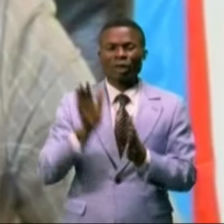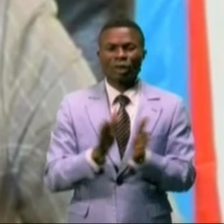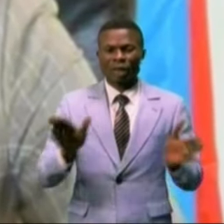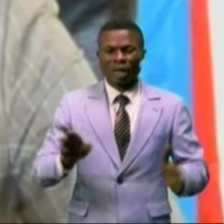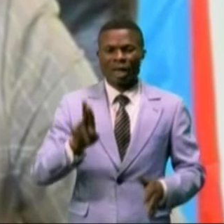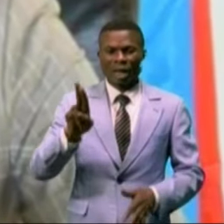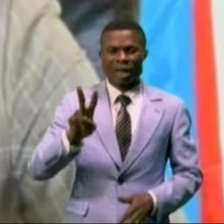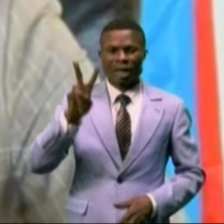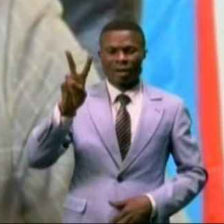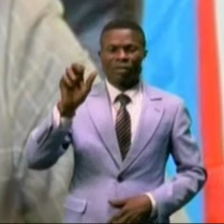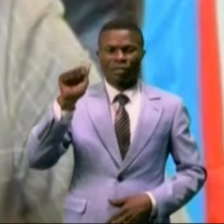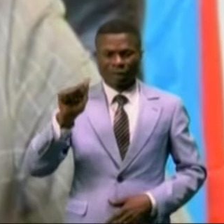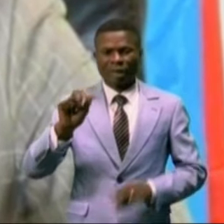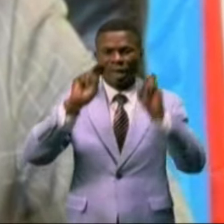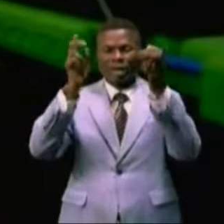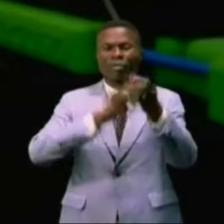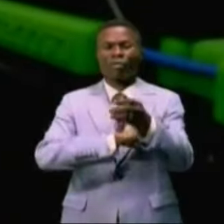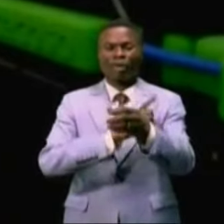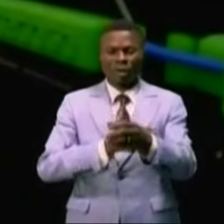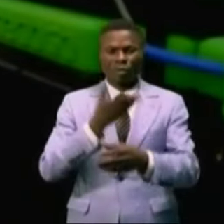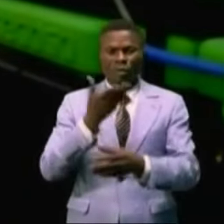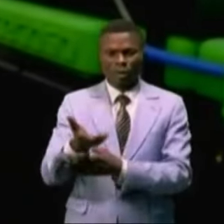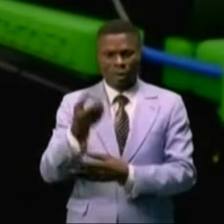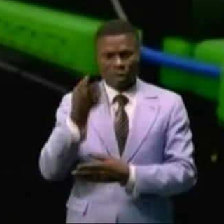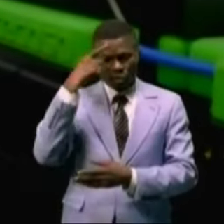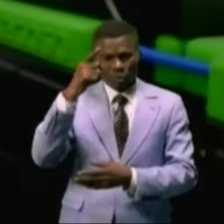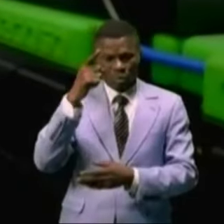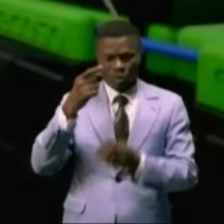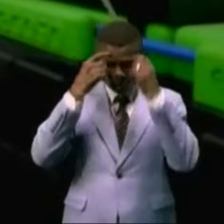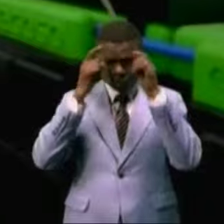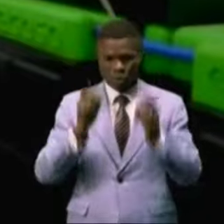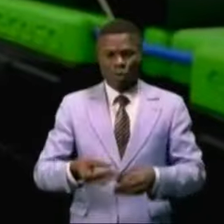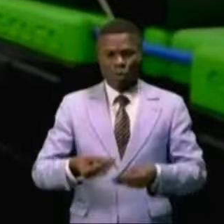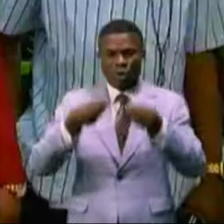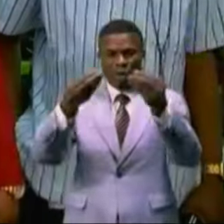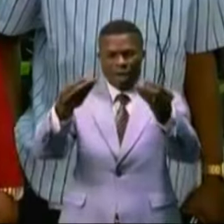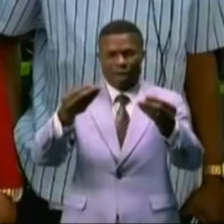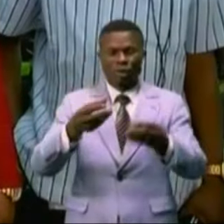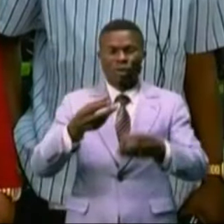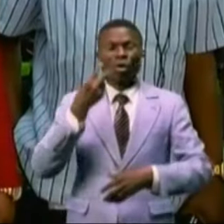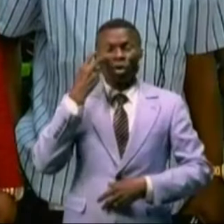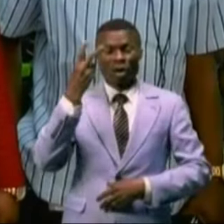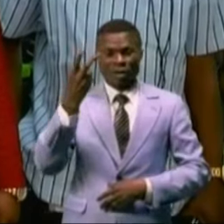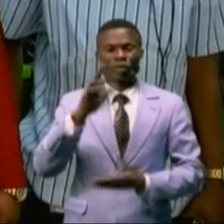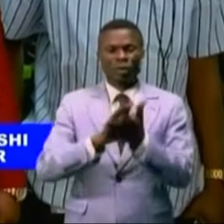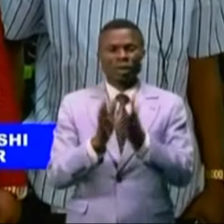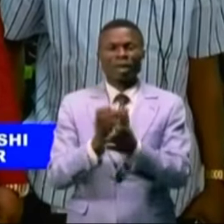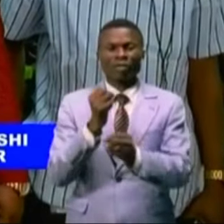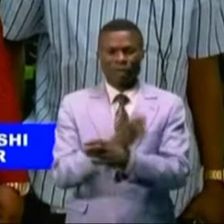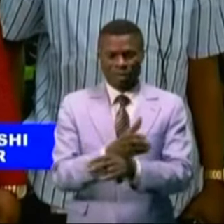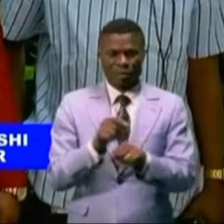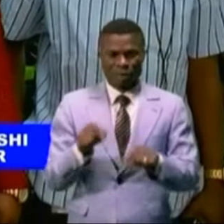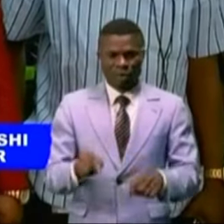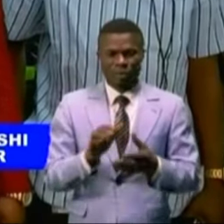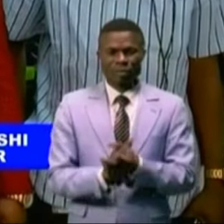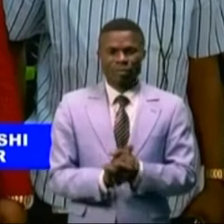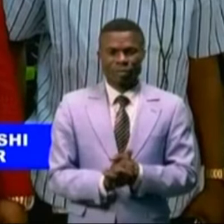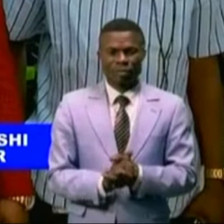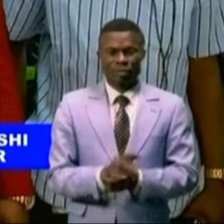RVA, Gumam Biki Leonard, pour avoir tenu à donner chair à cette vision. Comme je vous ai dit, on a commencé